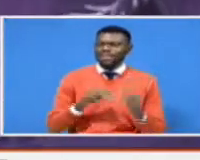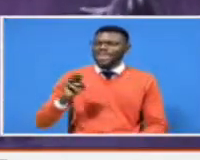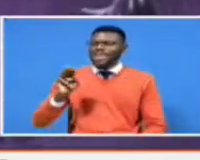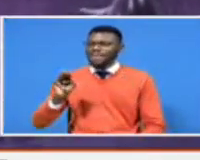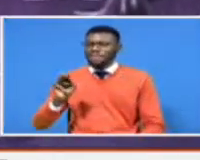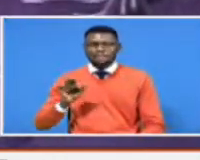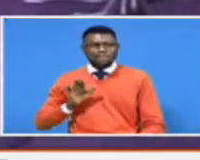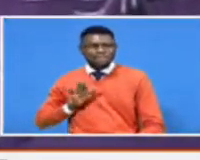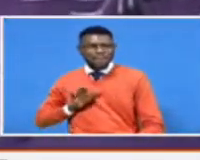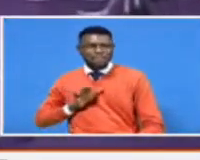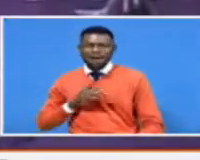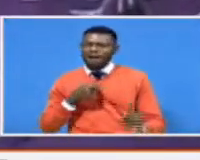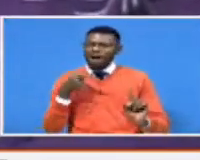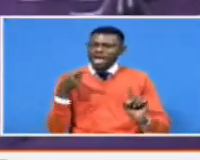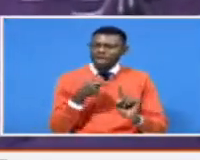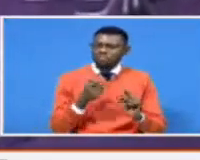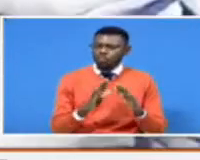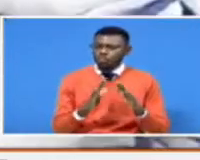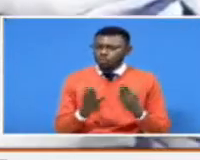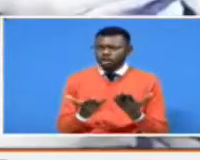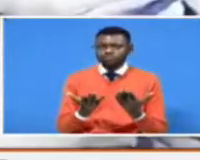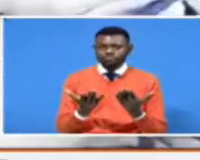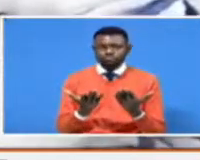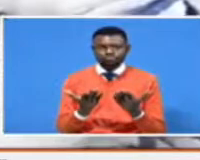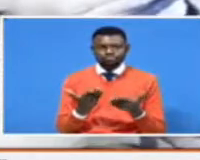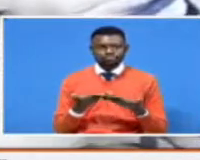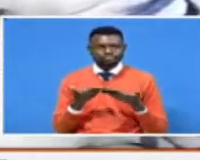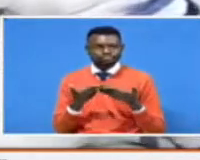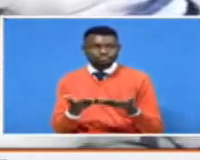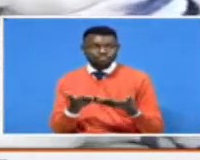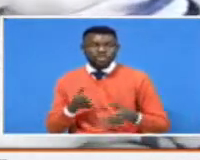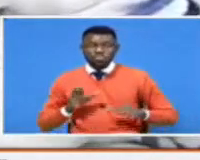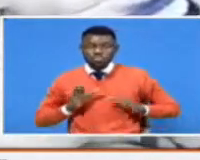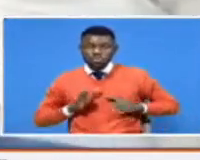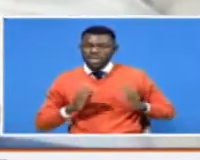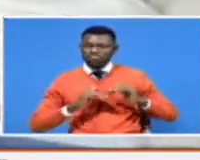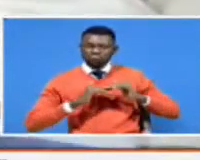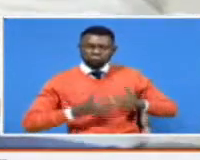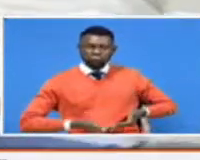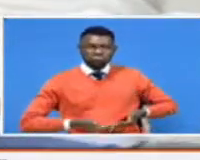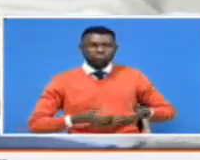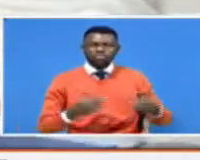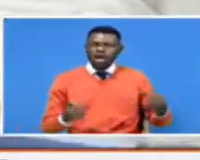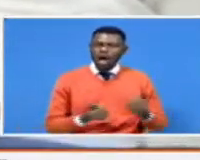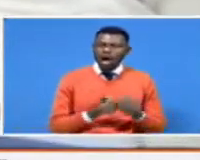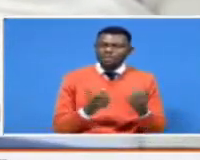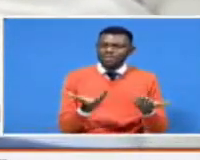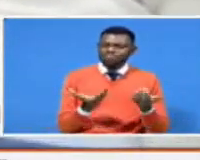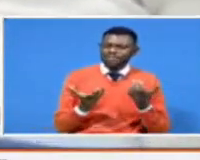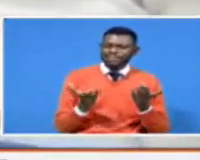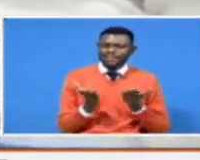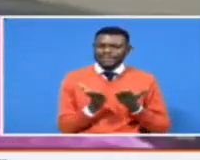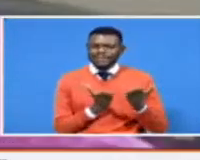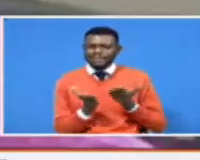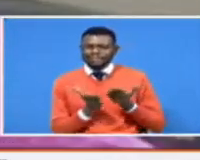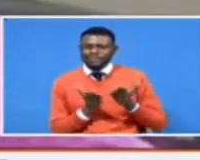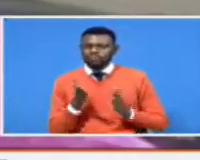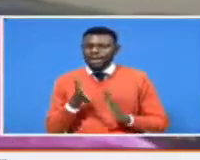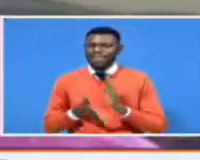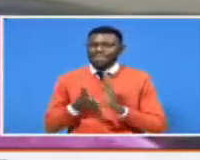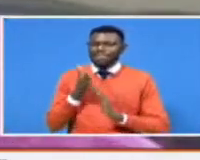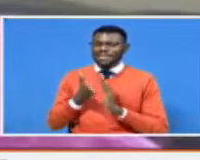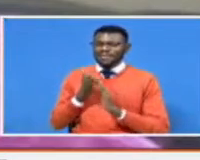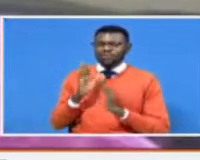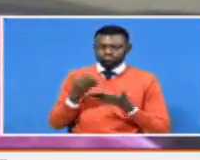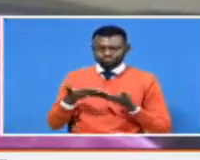Mama unalenga kuleta afueni kwa wanawake wajawazito wanaohitaji usaidizi wa matibabu ya dharura